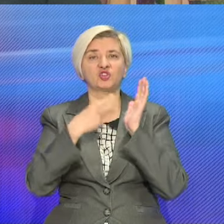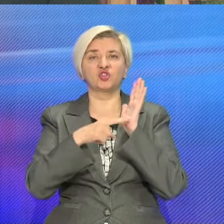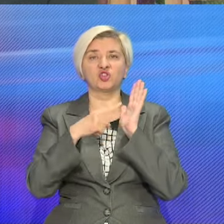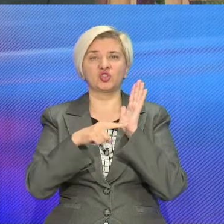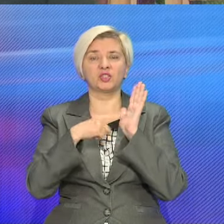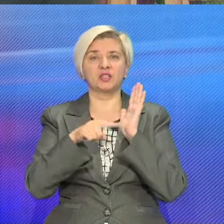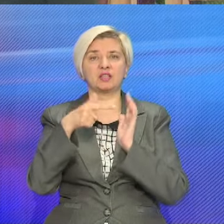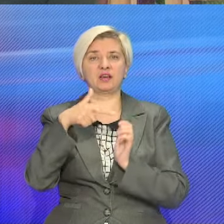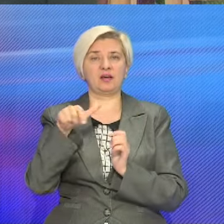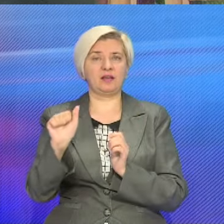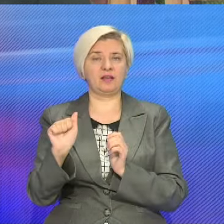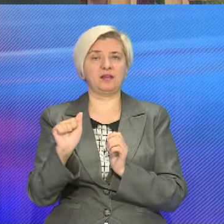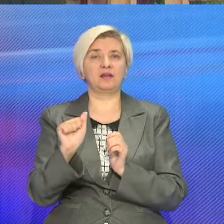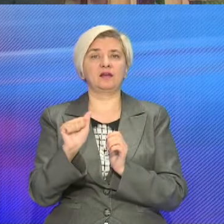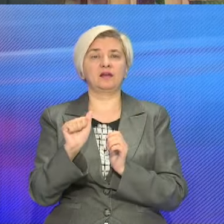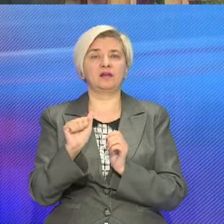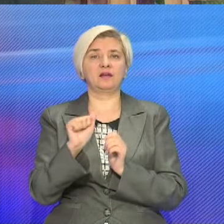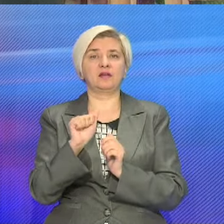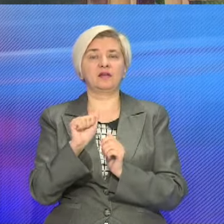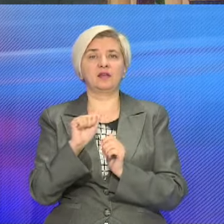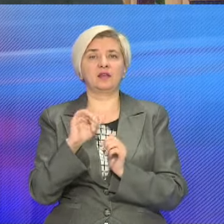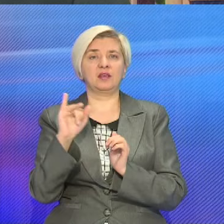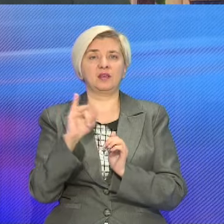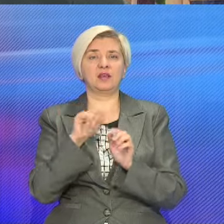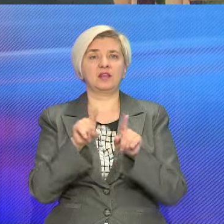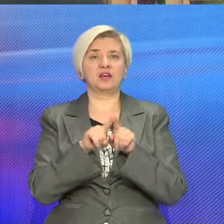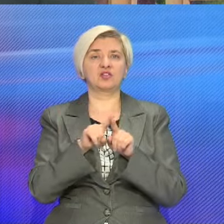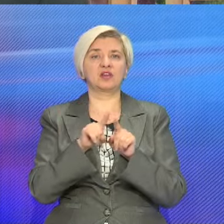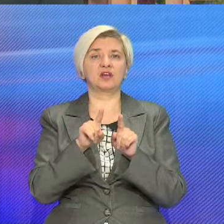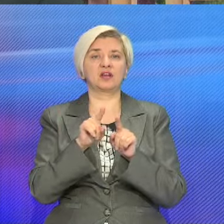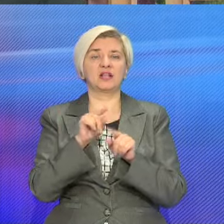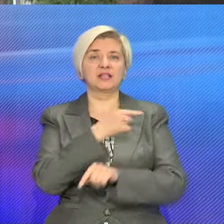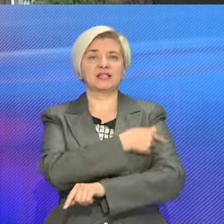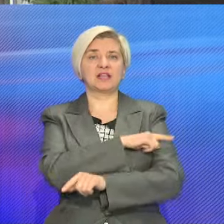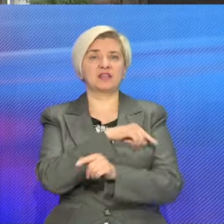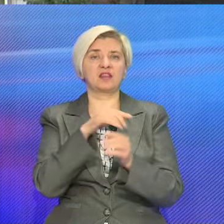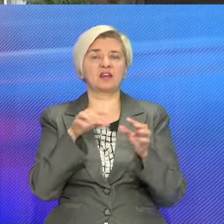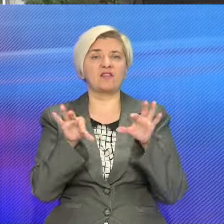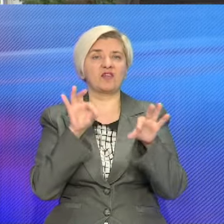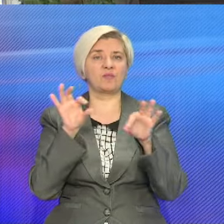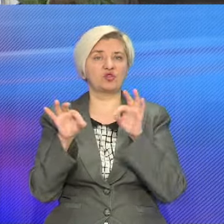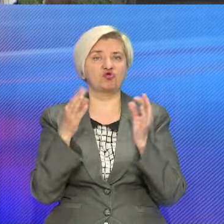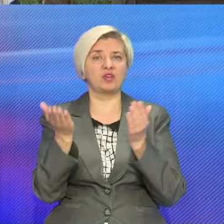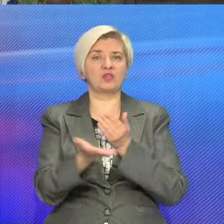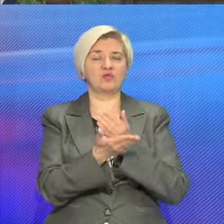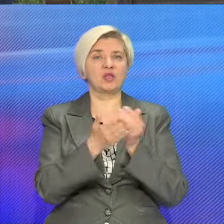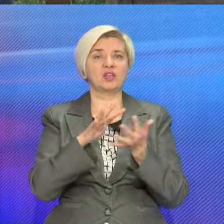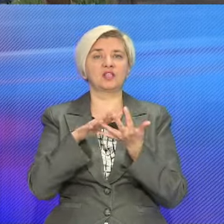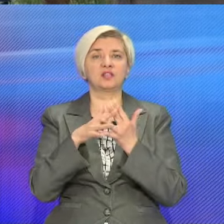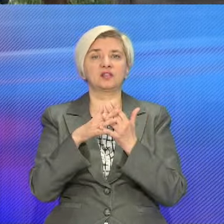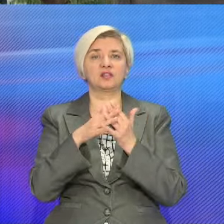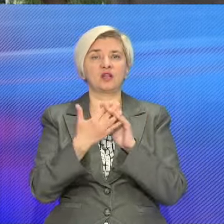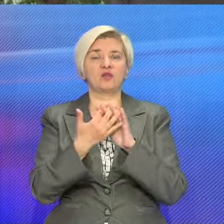гектаров сводства сосновых санитарных трубок, а также выборочные санитарные трубки. По состоянию на вчерашний вечер